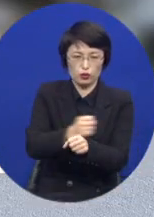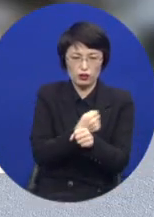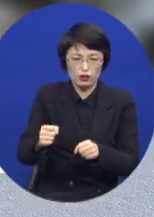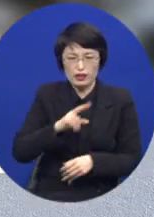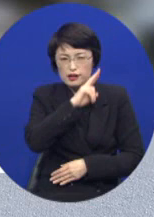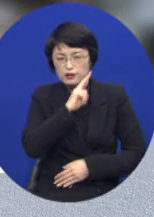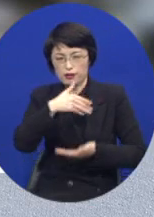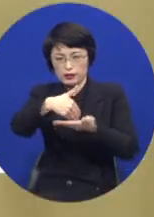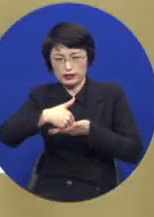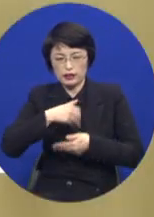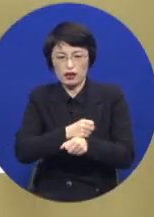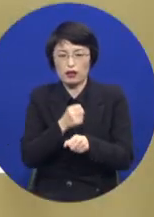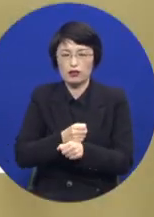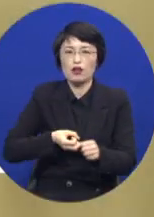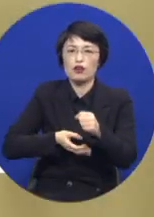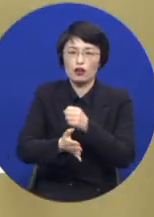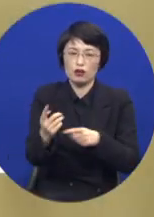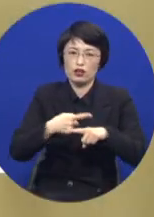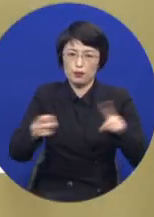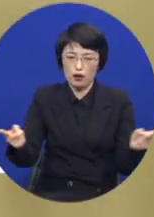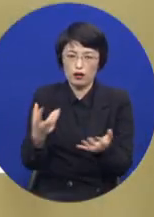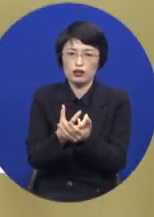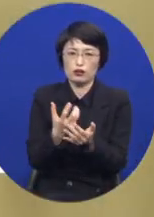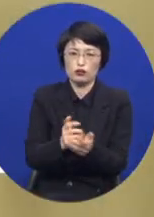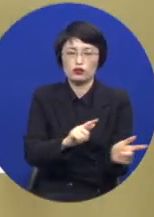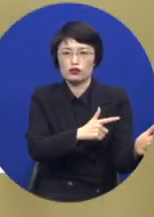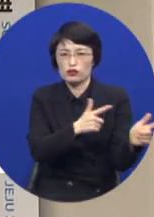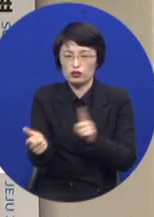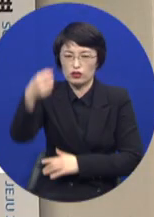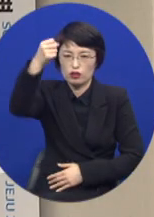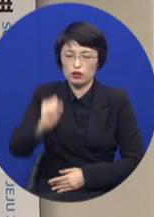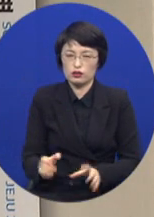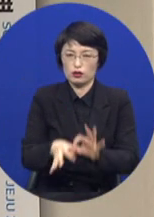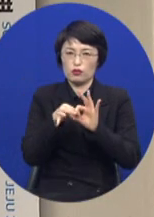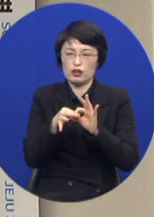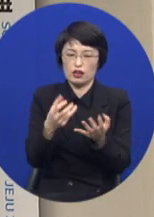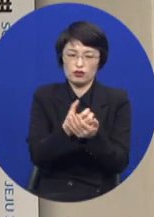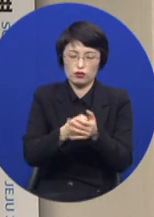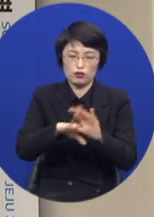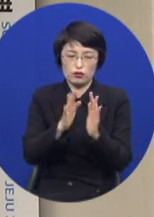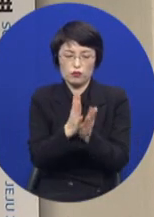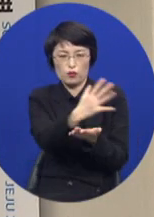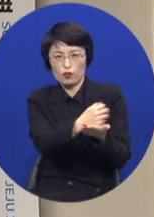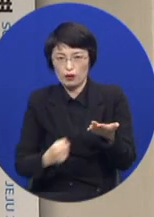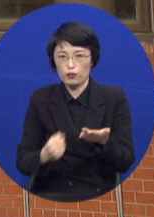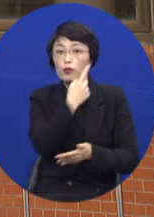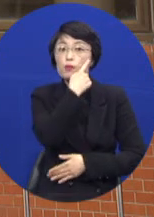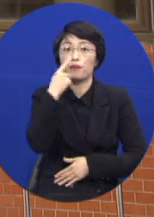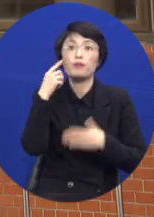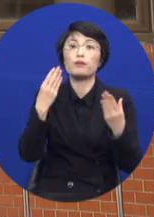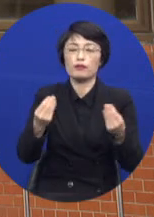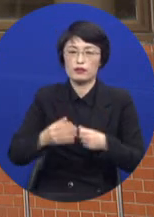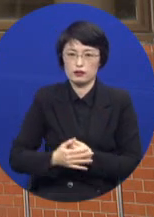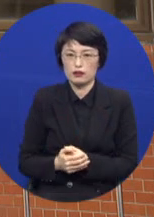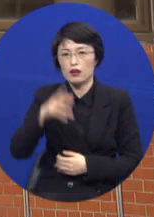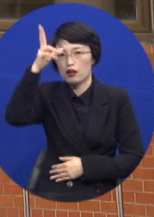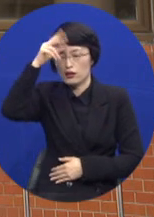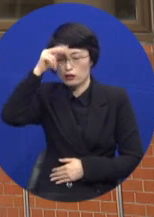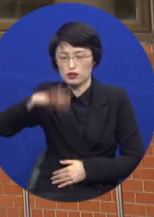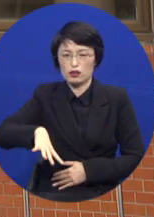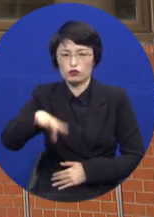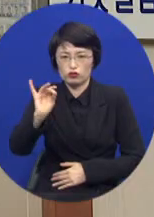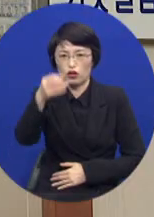관련서류 정 드림타워 카디 너와 관련된 일련의 자료를 확보한 것으로 확인됐습니다 경찰은 일단